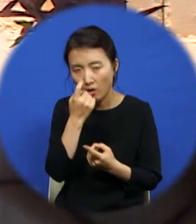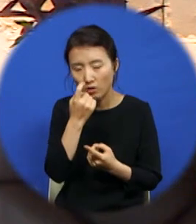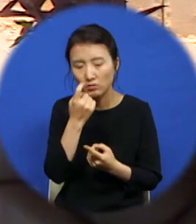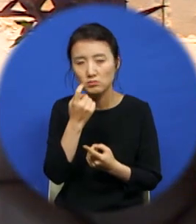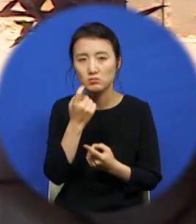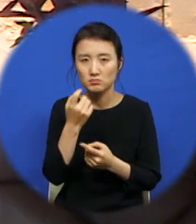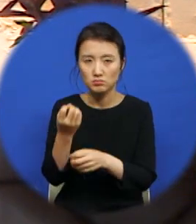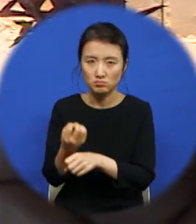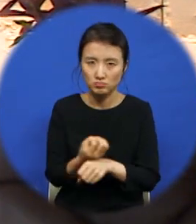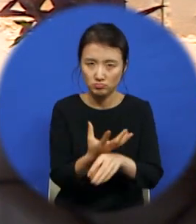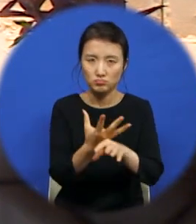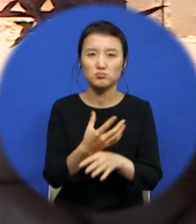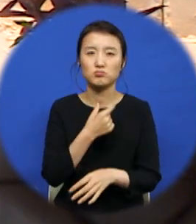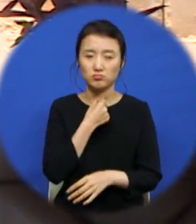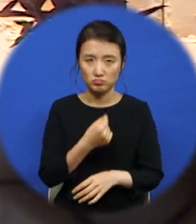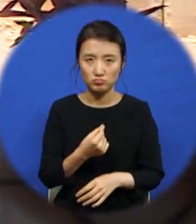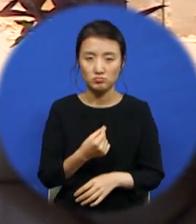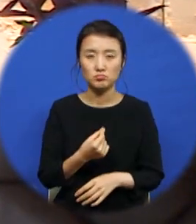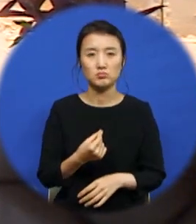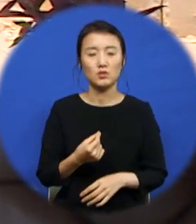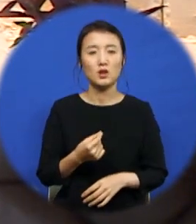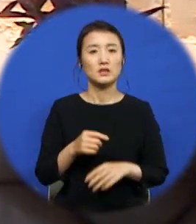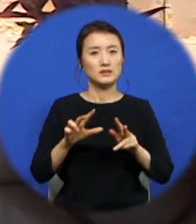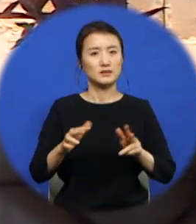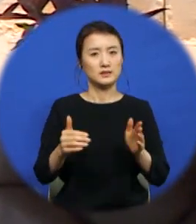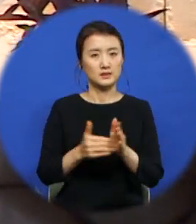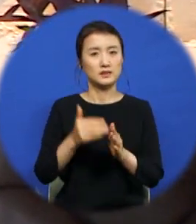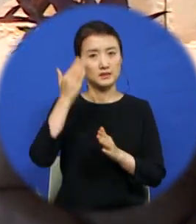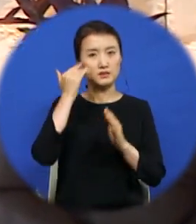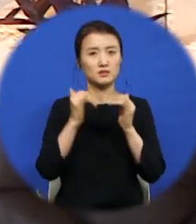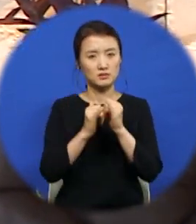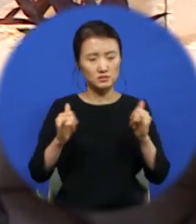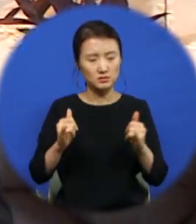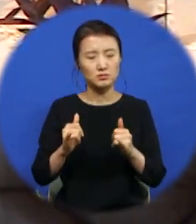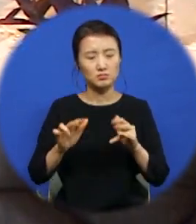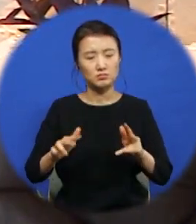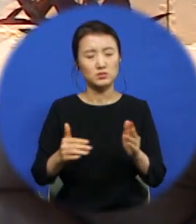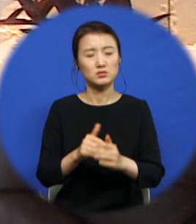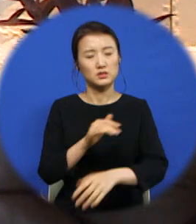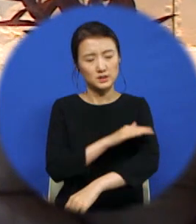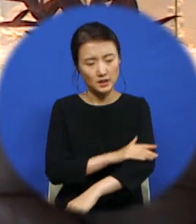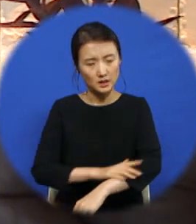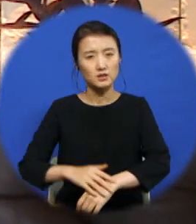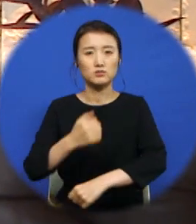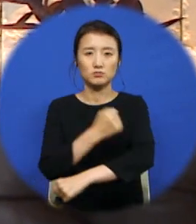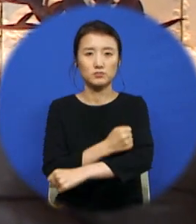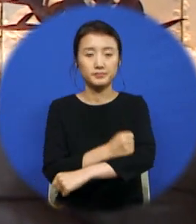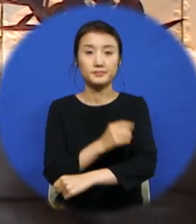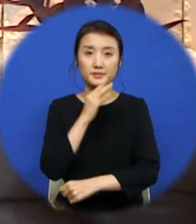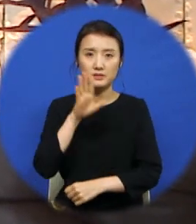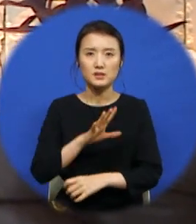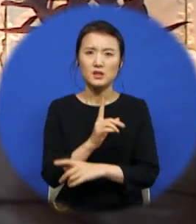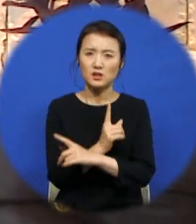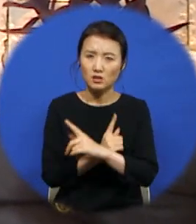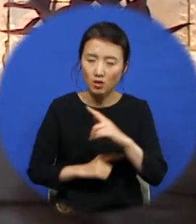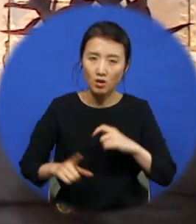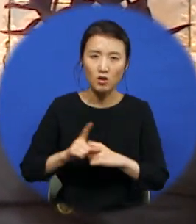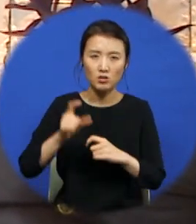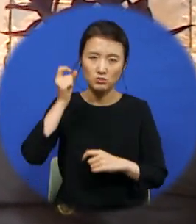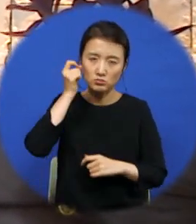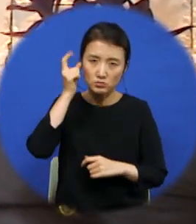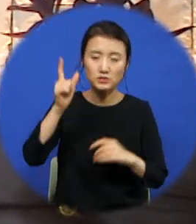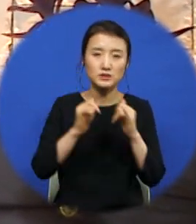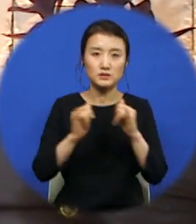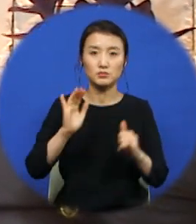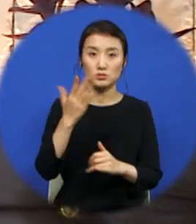우리 한국인들도 지금까지 잘 해왔지만 훨씬 더 훌륭한 나라 훌륭한 인재가 빨 좀 되기